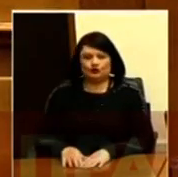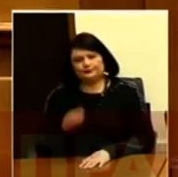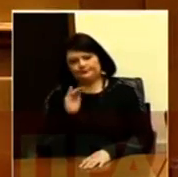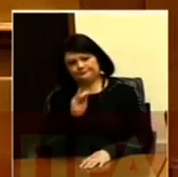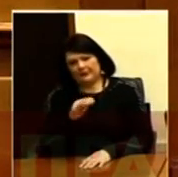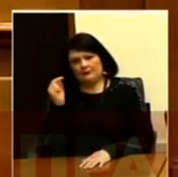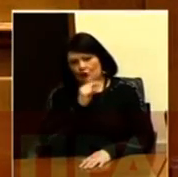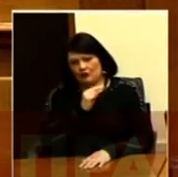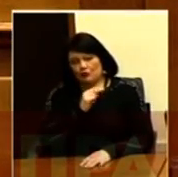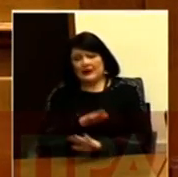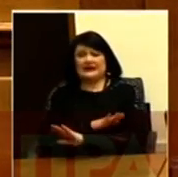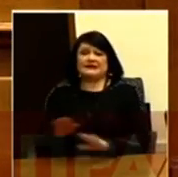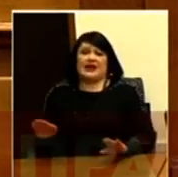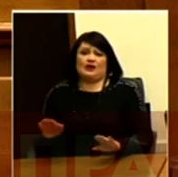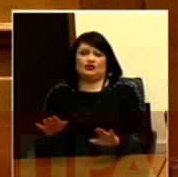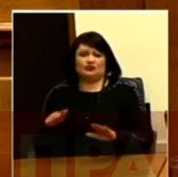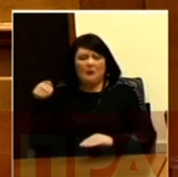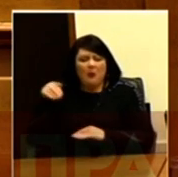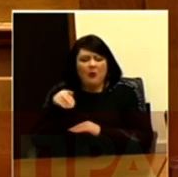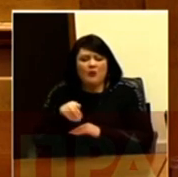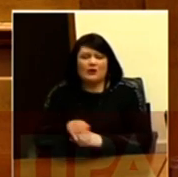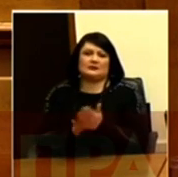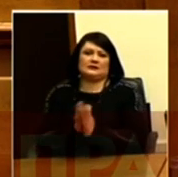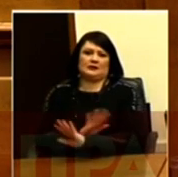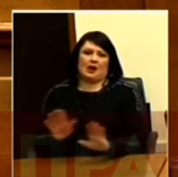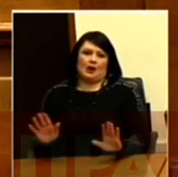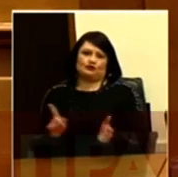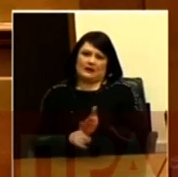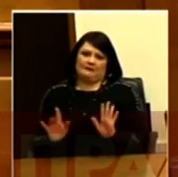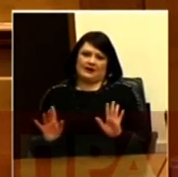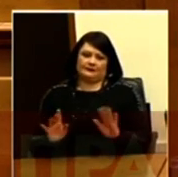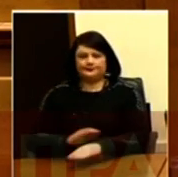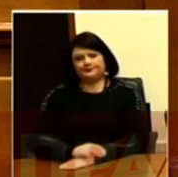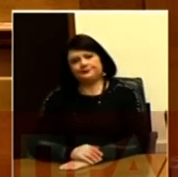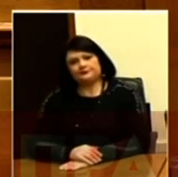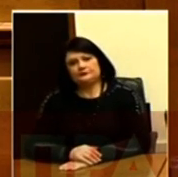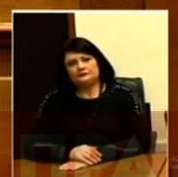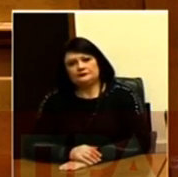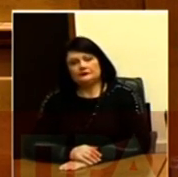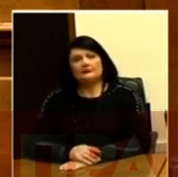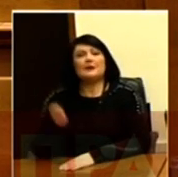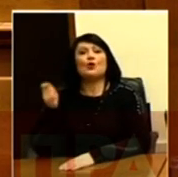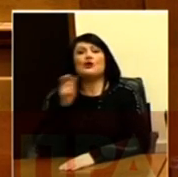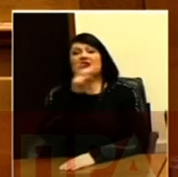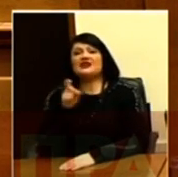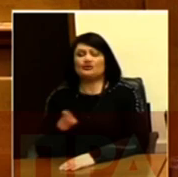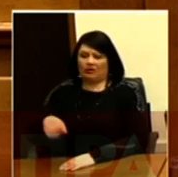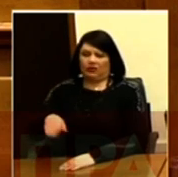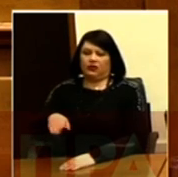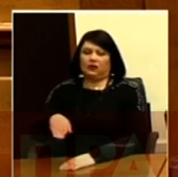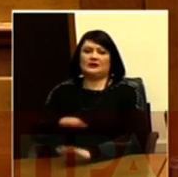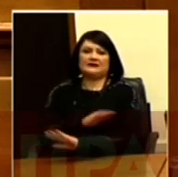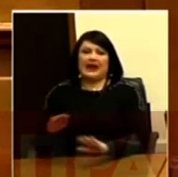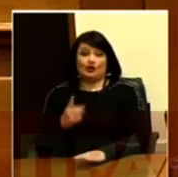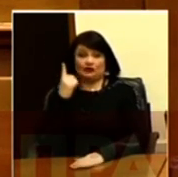Πρωθυπουργέ, δώστε τέλος στην παρακμή. Δώστε τέλος στον εκφυλισμό της πολιτικής ζωής. Ένα